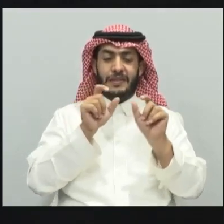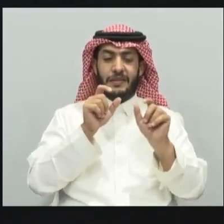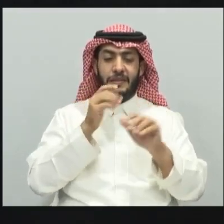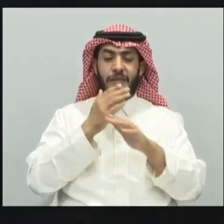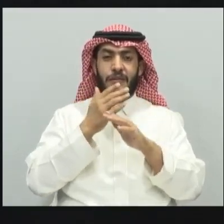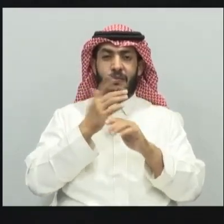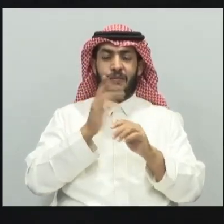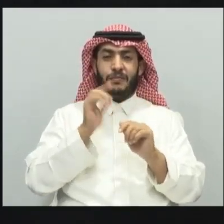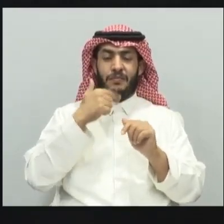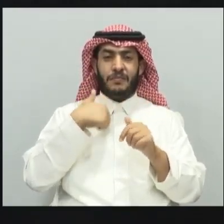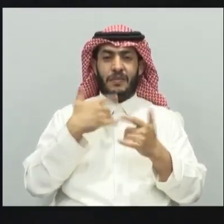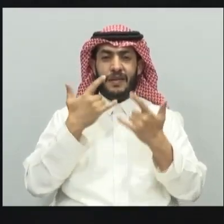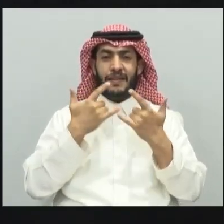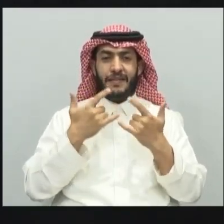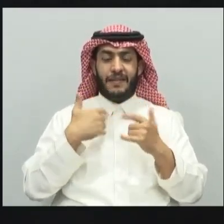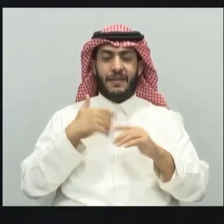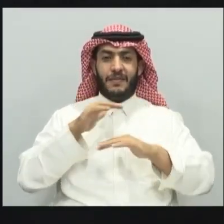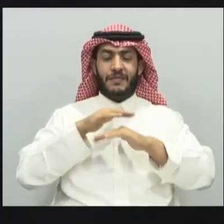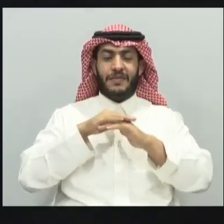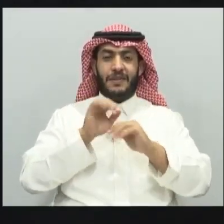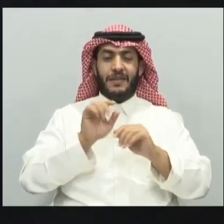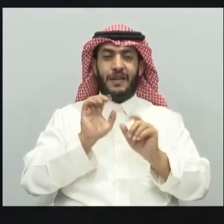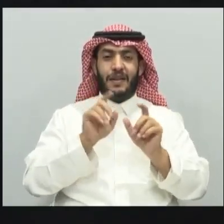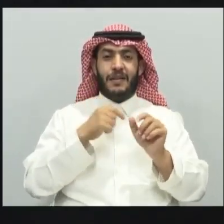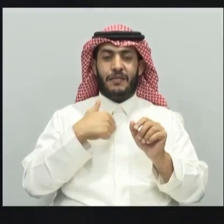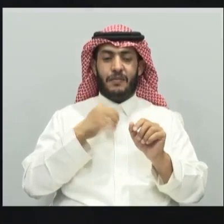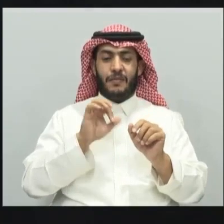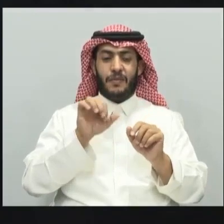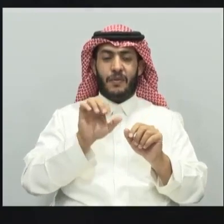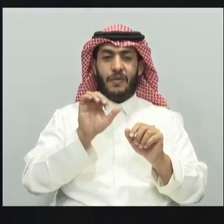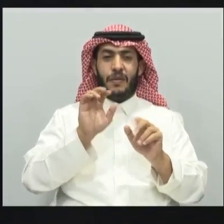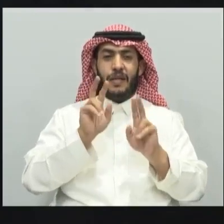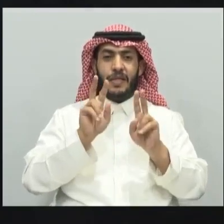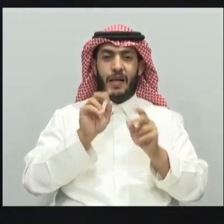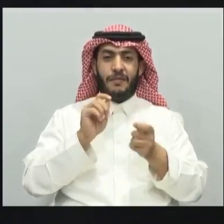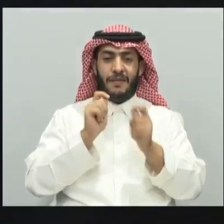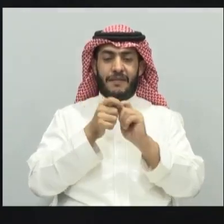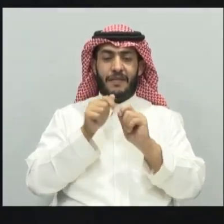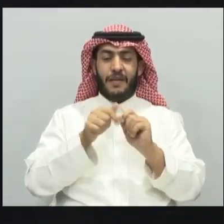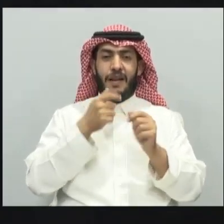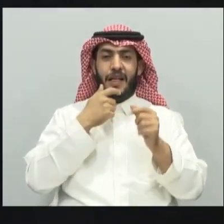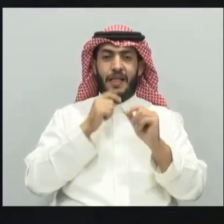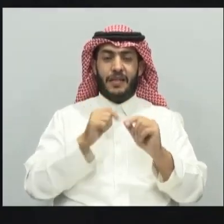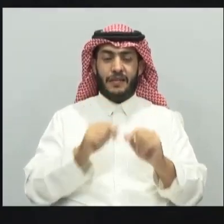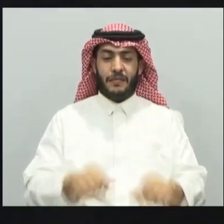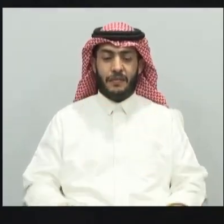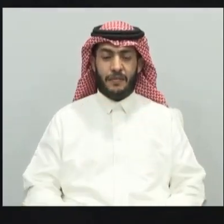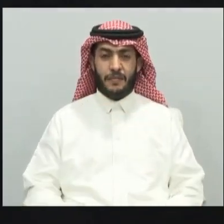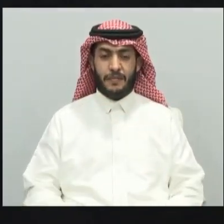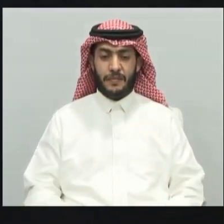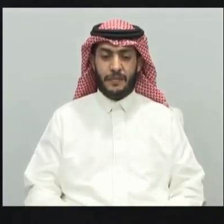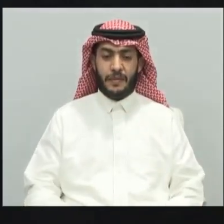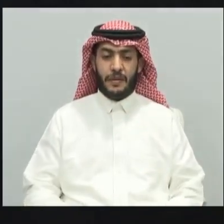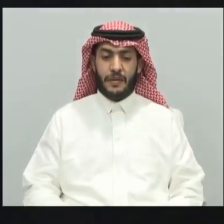حتى لا يتهمه بما لا يثبت عندهم بانه قد فعله وهذا من حرصهم رحمهم